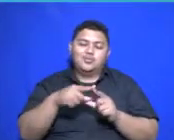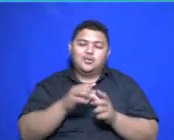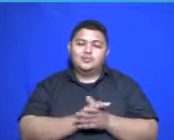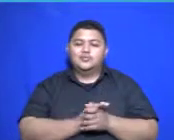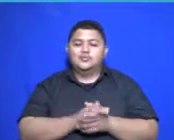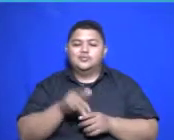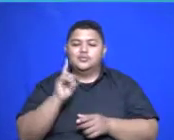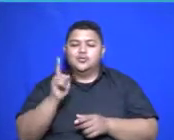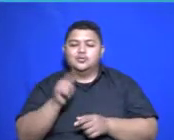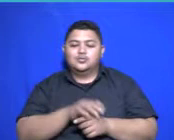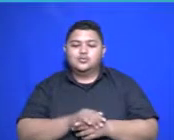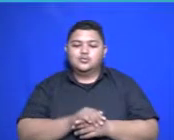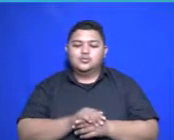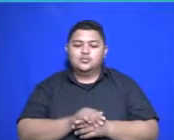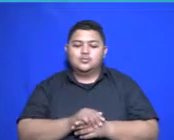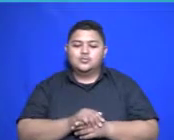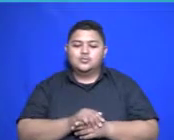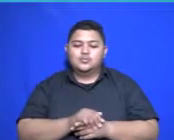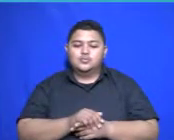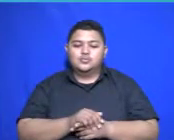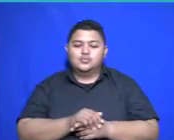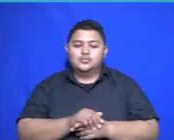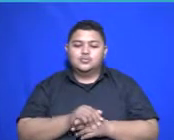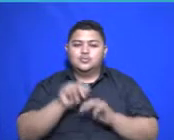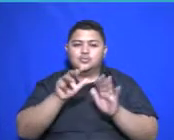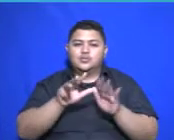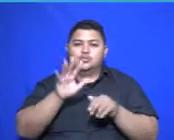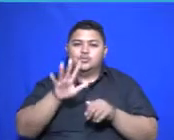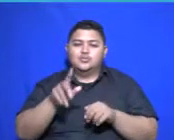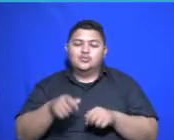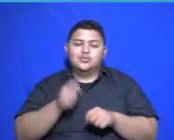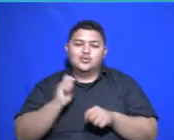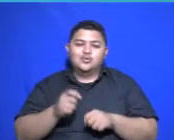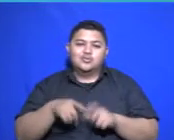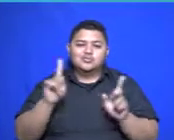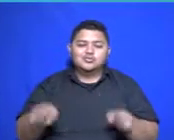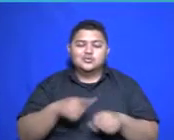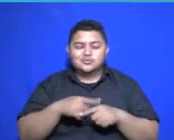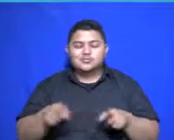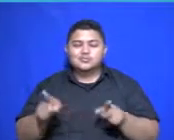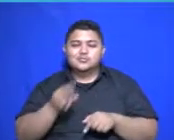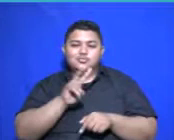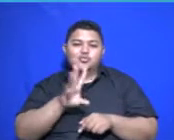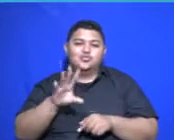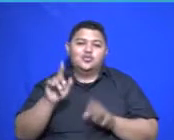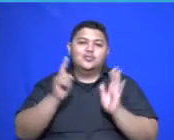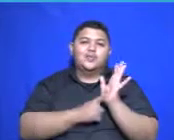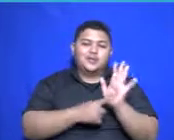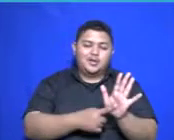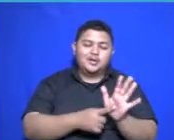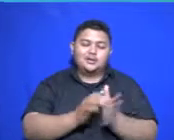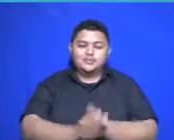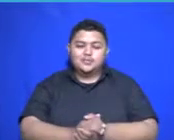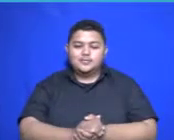Pada waktu itu yang kita tampilkan ada 95 pertunjukan musik, kemudian 20 pameran,